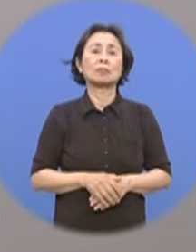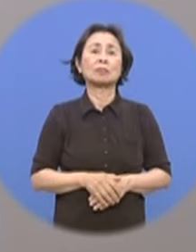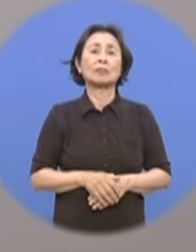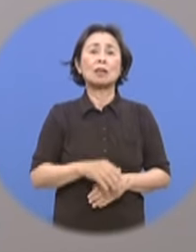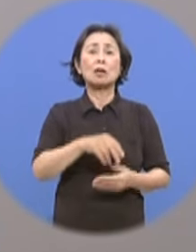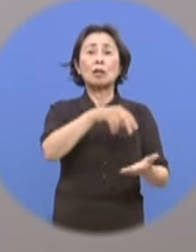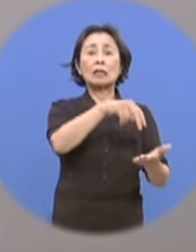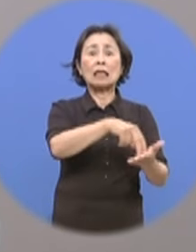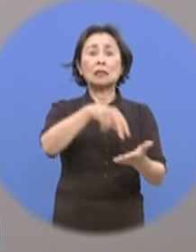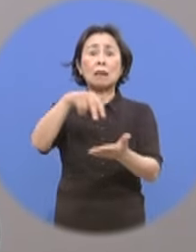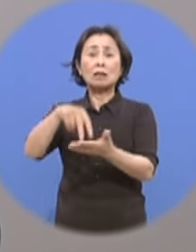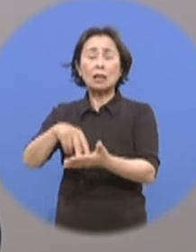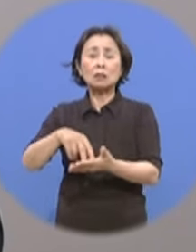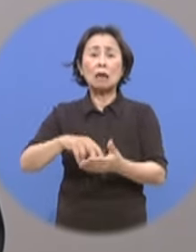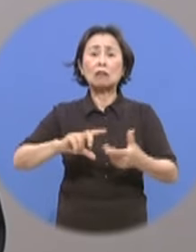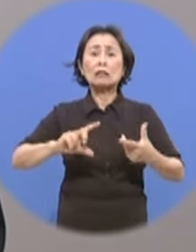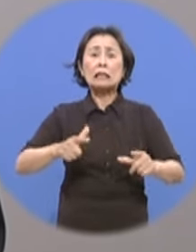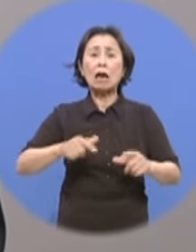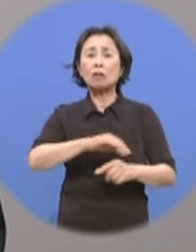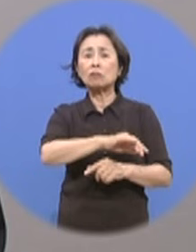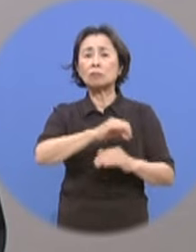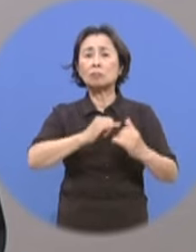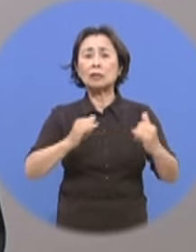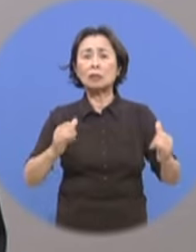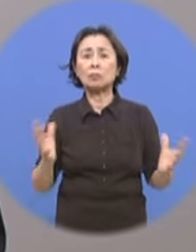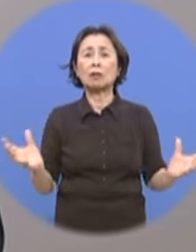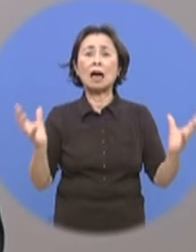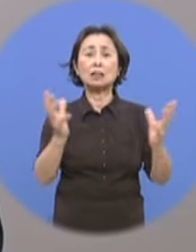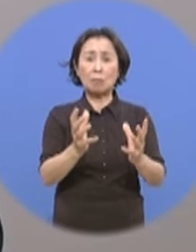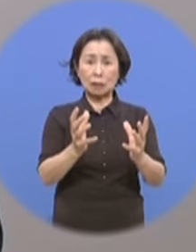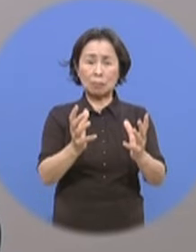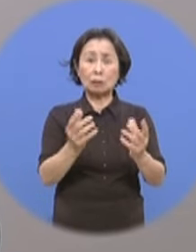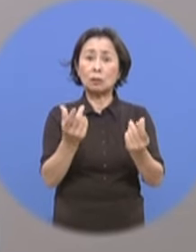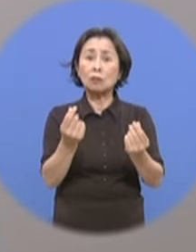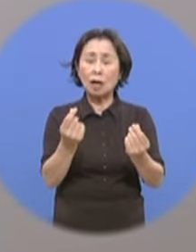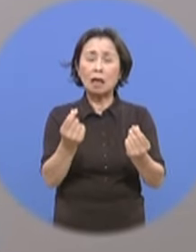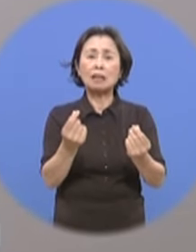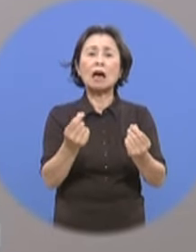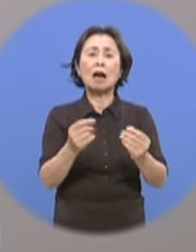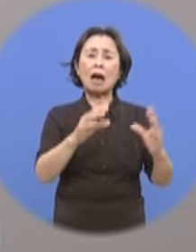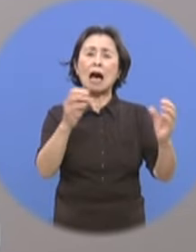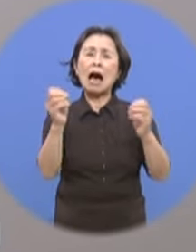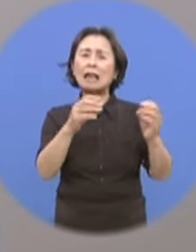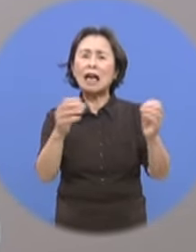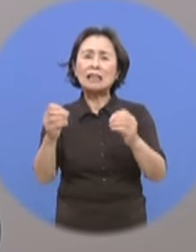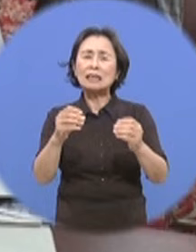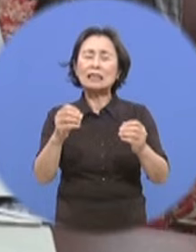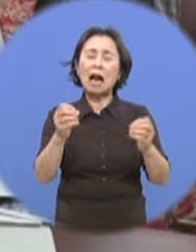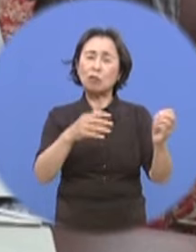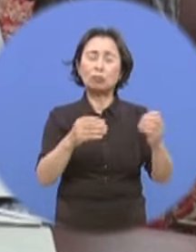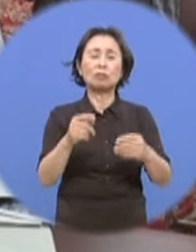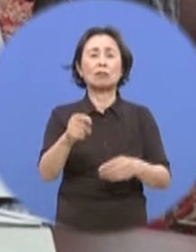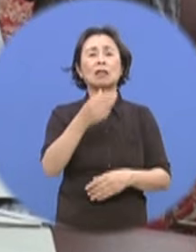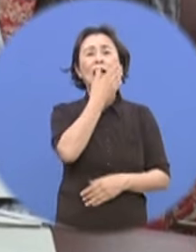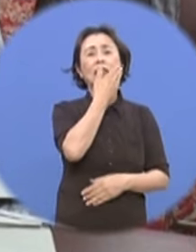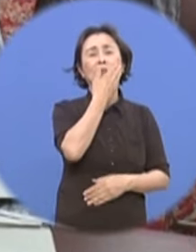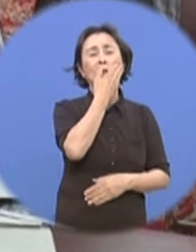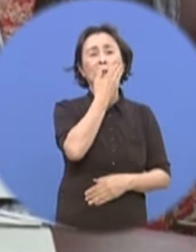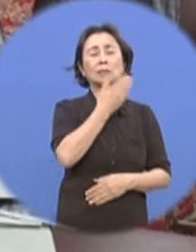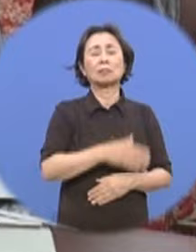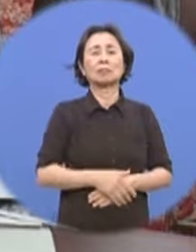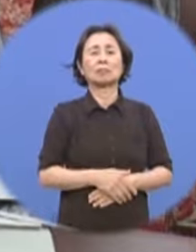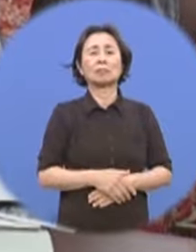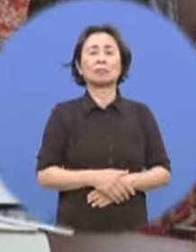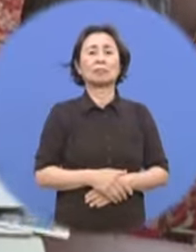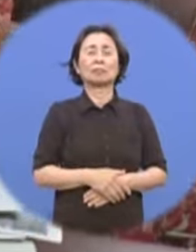立場が違う人たちが集まるのでえっと話し合うということがとても大事になりますなかなか話し合うっ